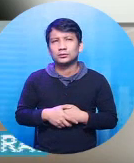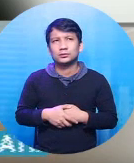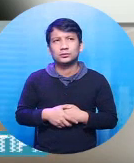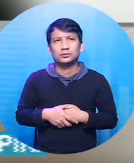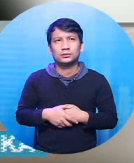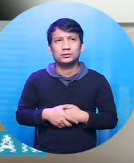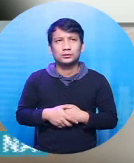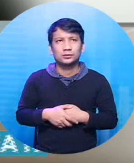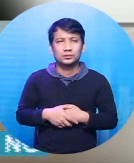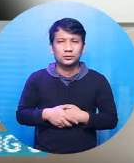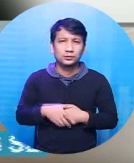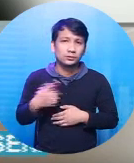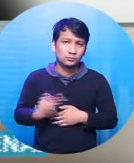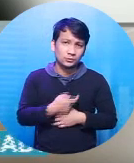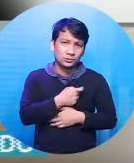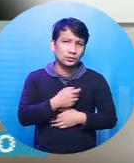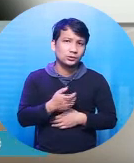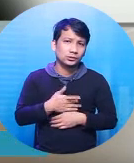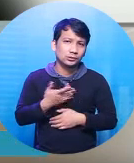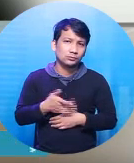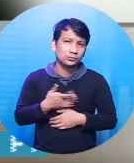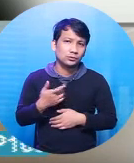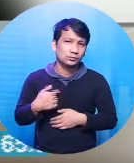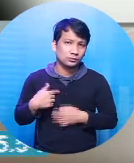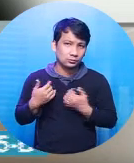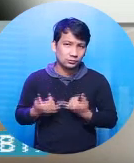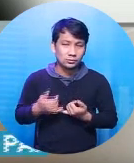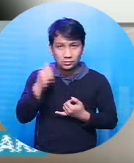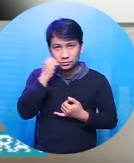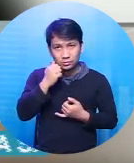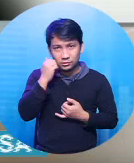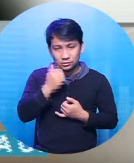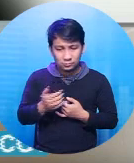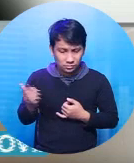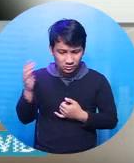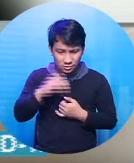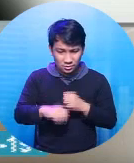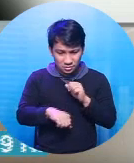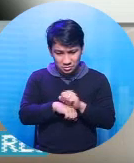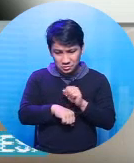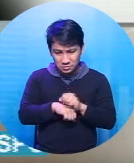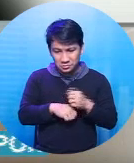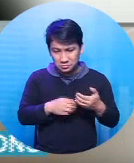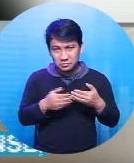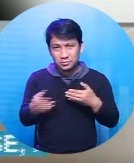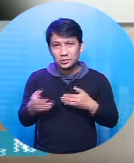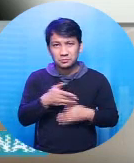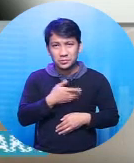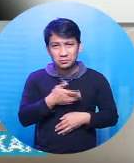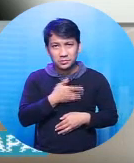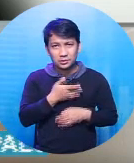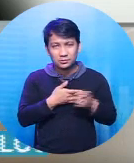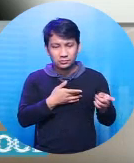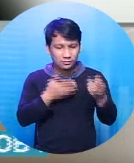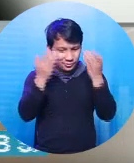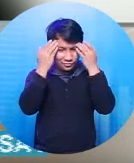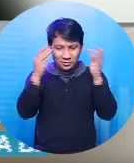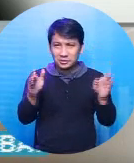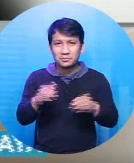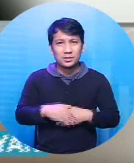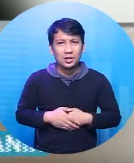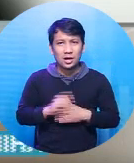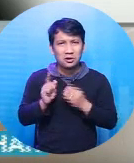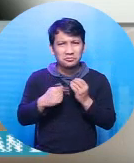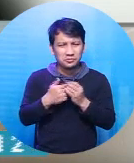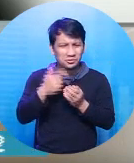Kinausap... Ang sakit na nararamdaman ko, halos araw-araw, sobrang... Wala na po akong maisip na